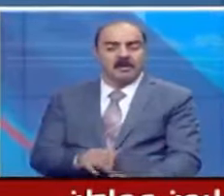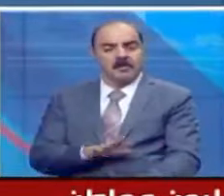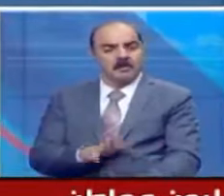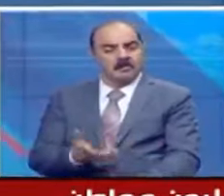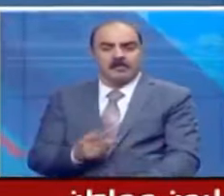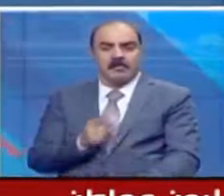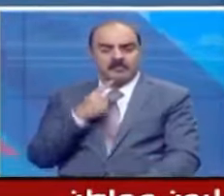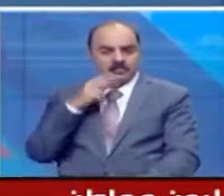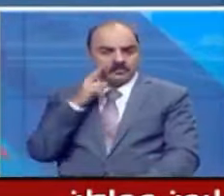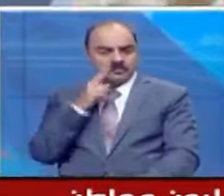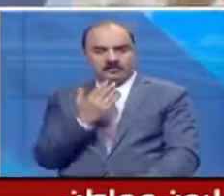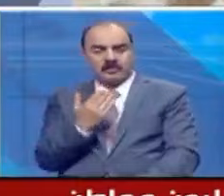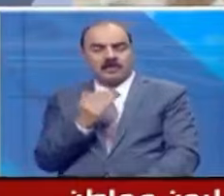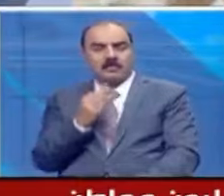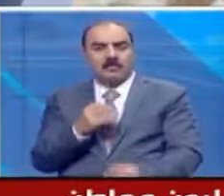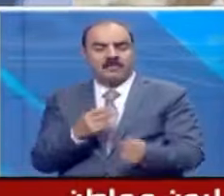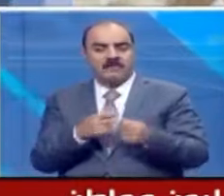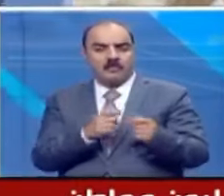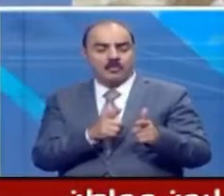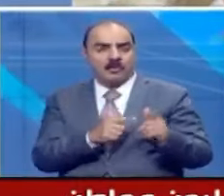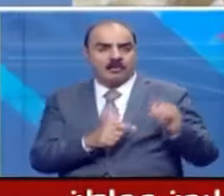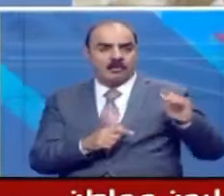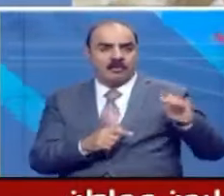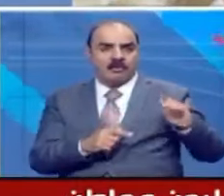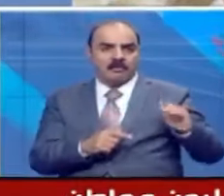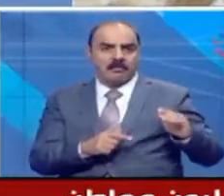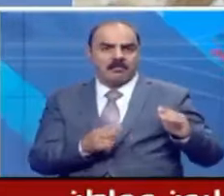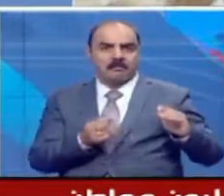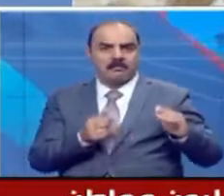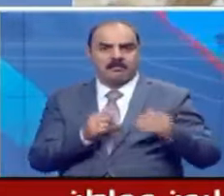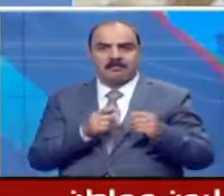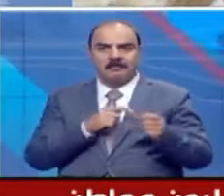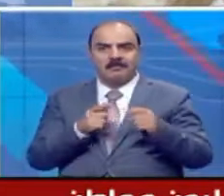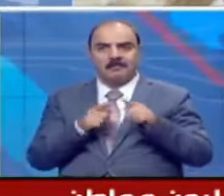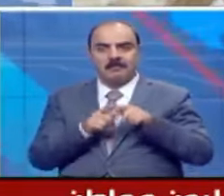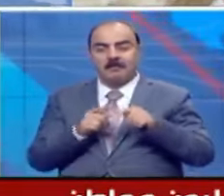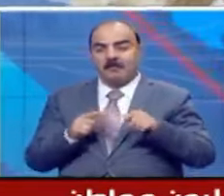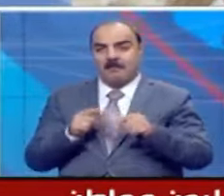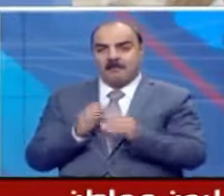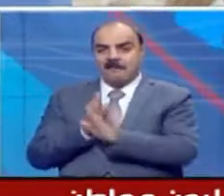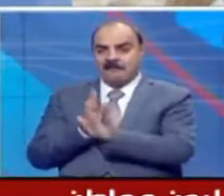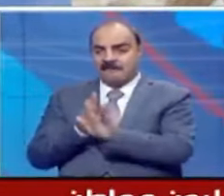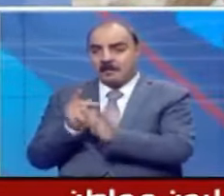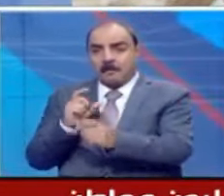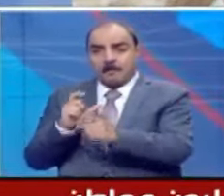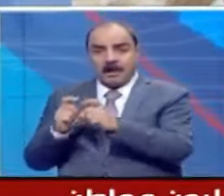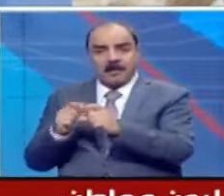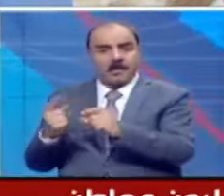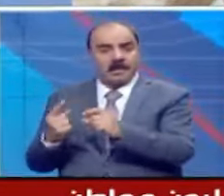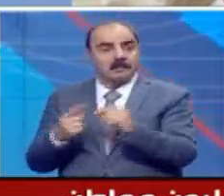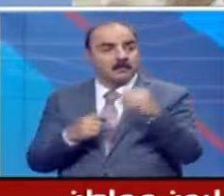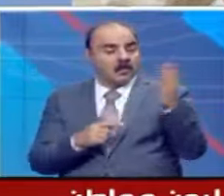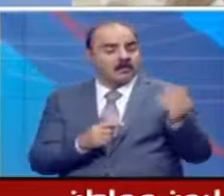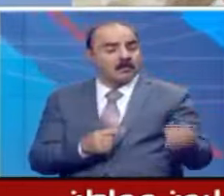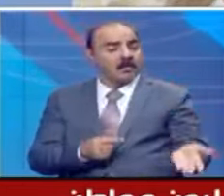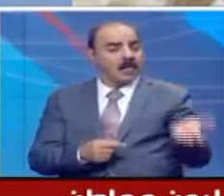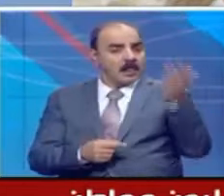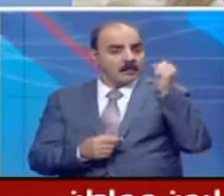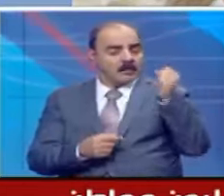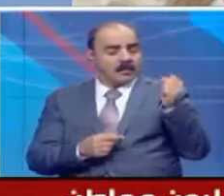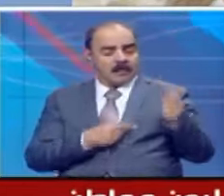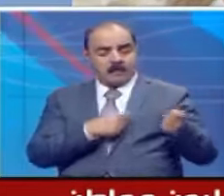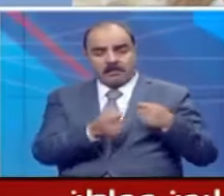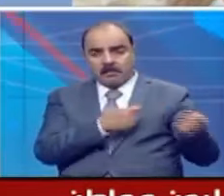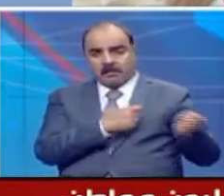لمس الوضع الاقتصادي خاصة مع انهيار السوق الموازي أو السوق السوداء في أسعار